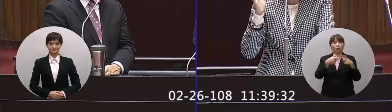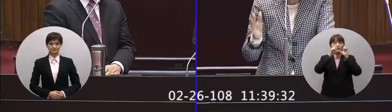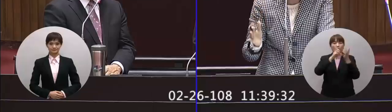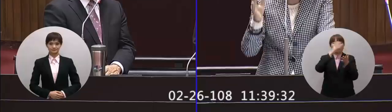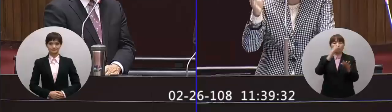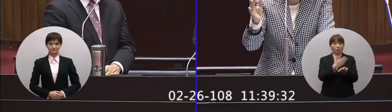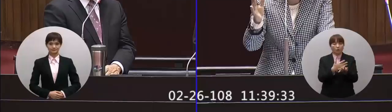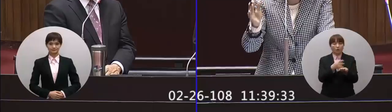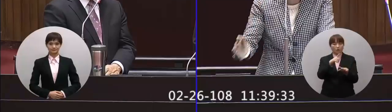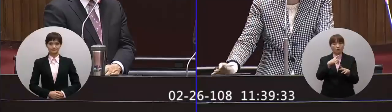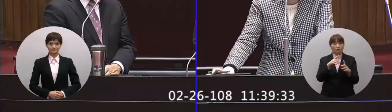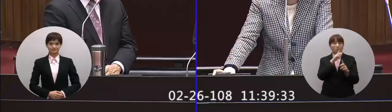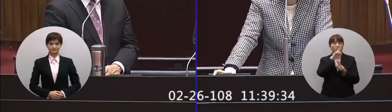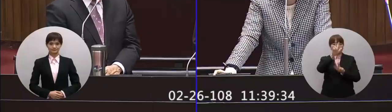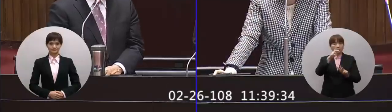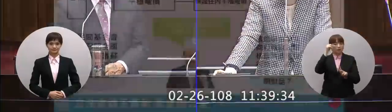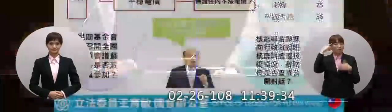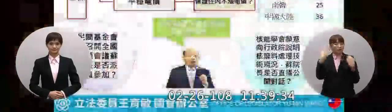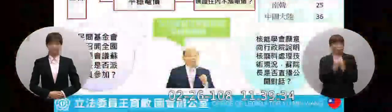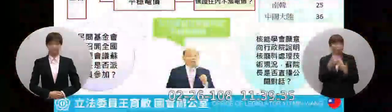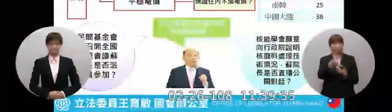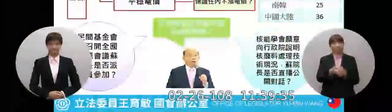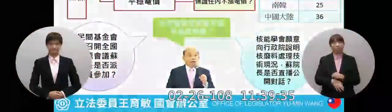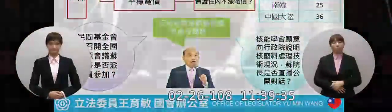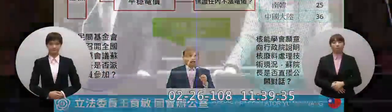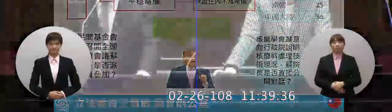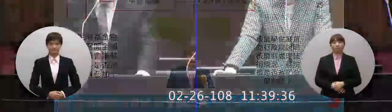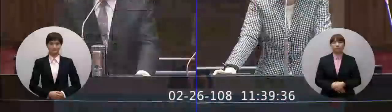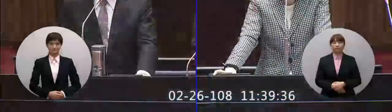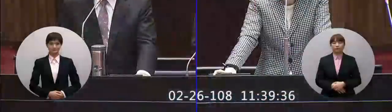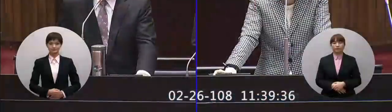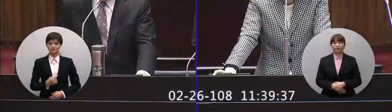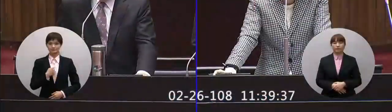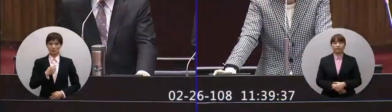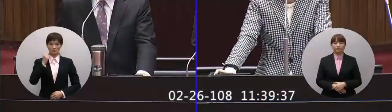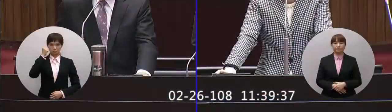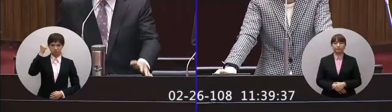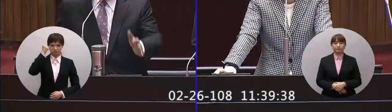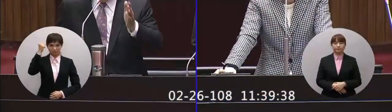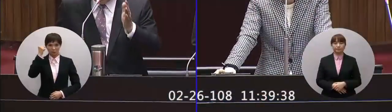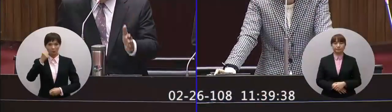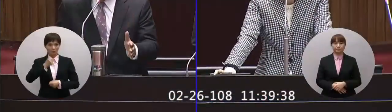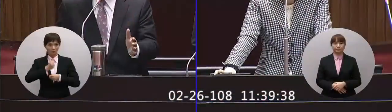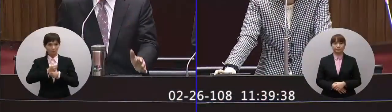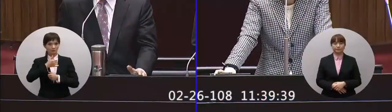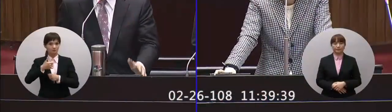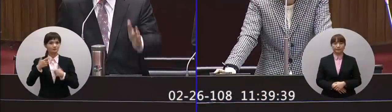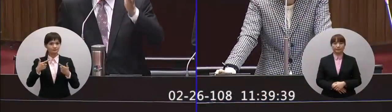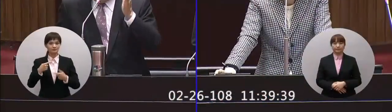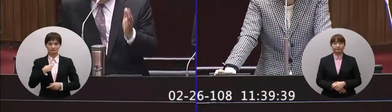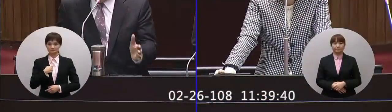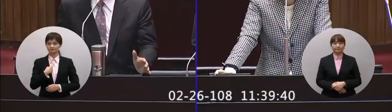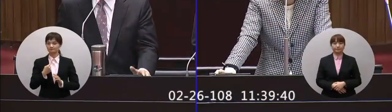彻头彻尾的反核的运动工作者？ 我不是个运动工作者，我是一个务实